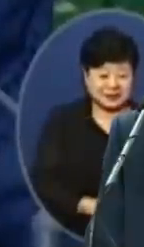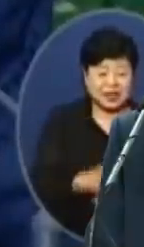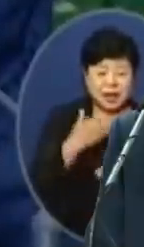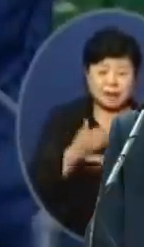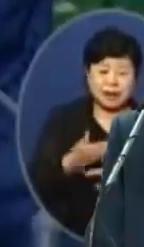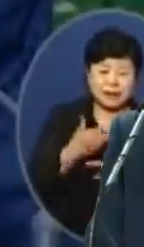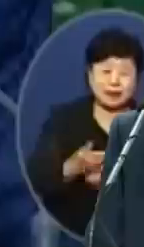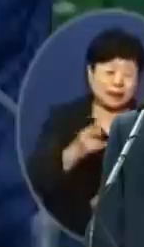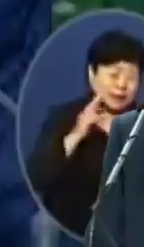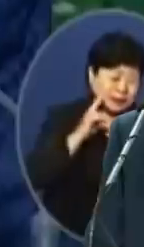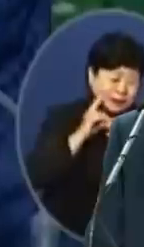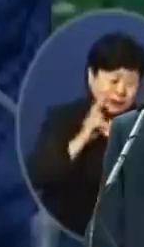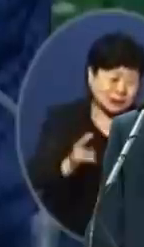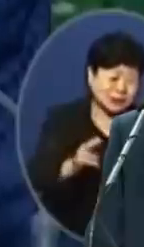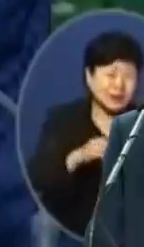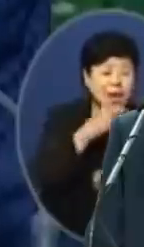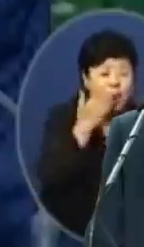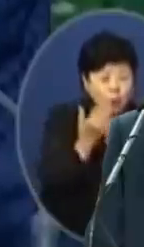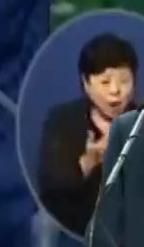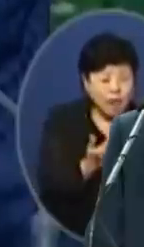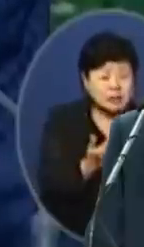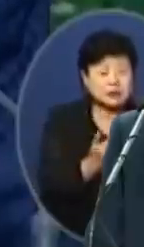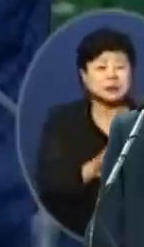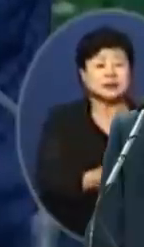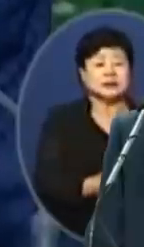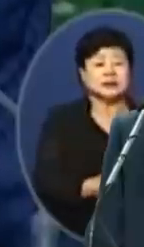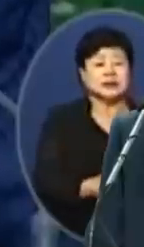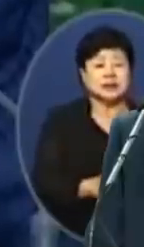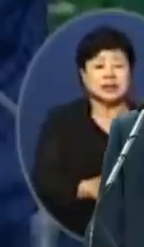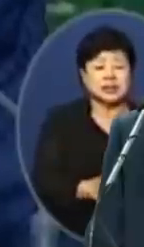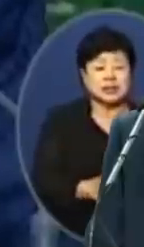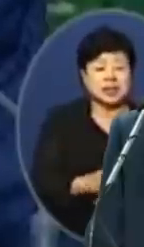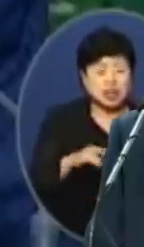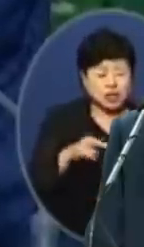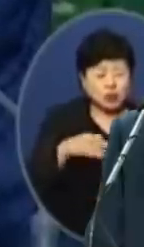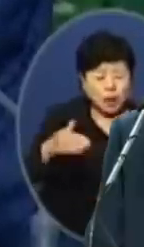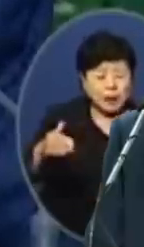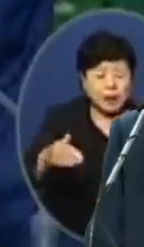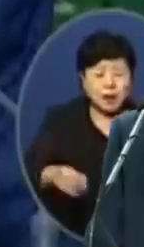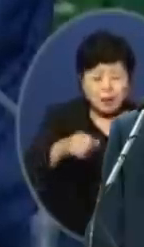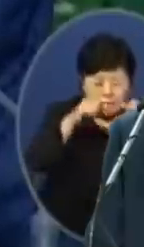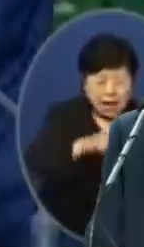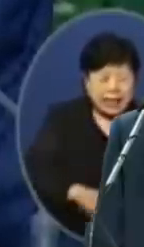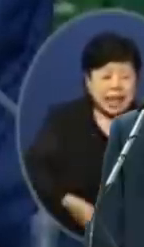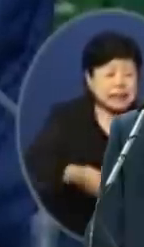반대가 얼마나 심한지 완전히 그 길을 가면 망합니다. 길도 없고